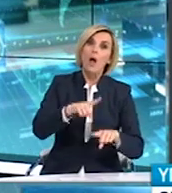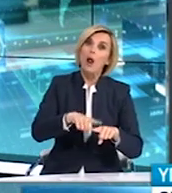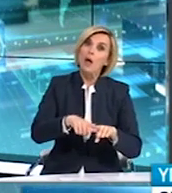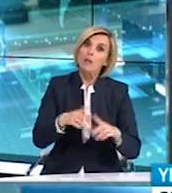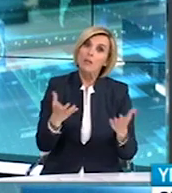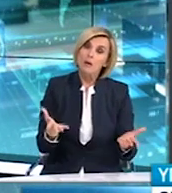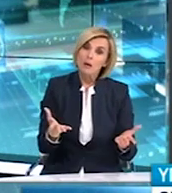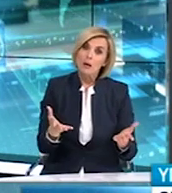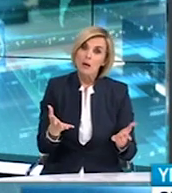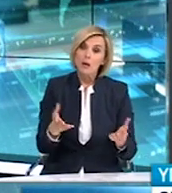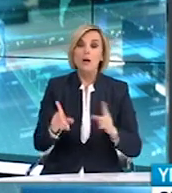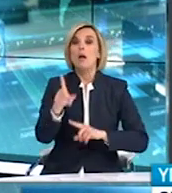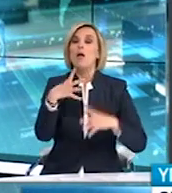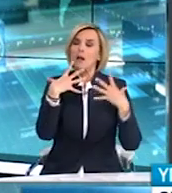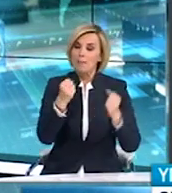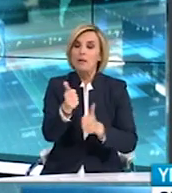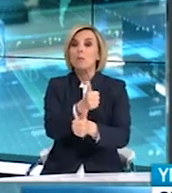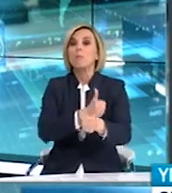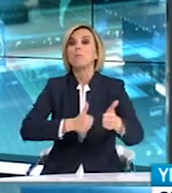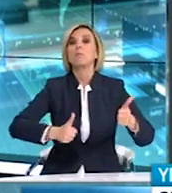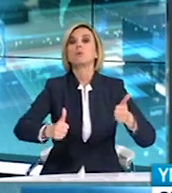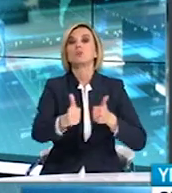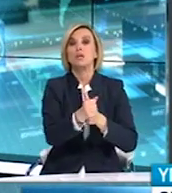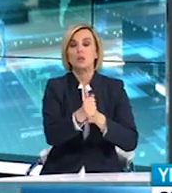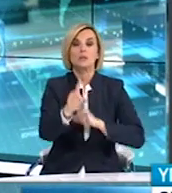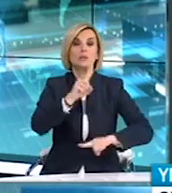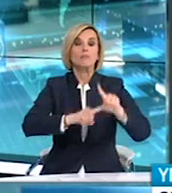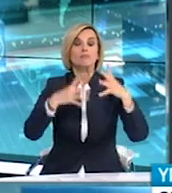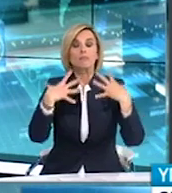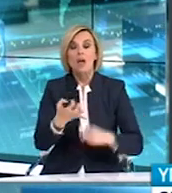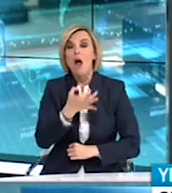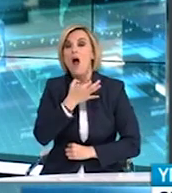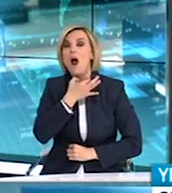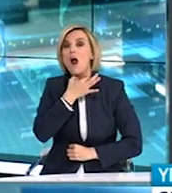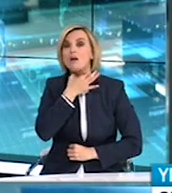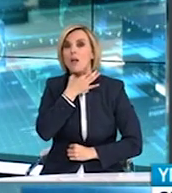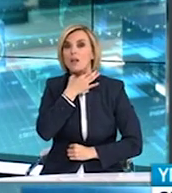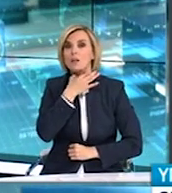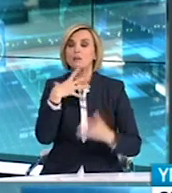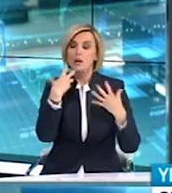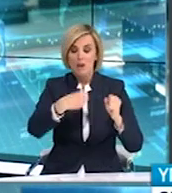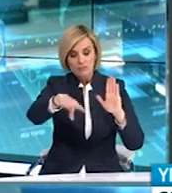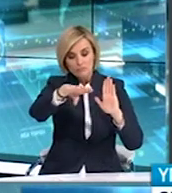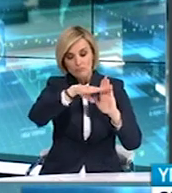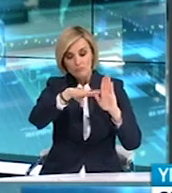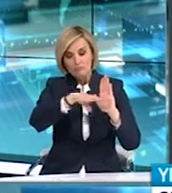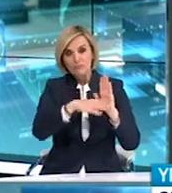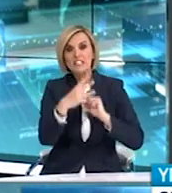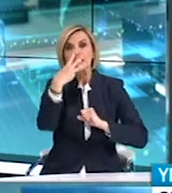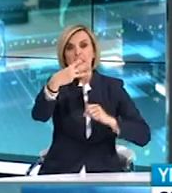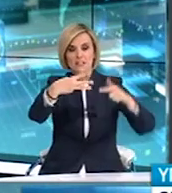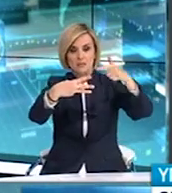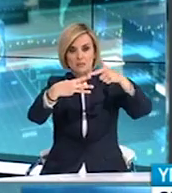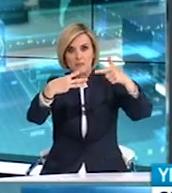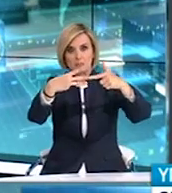Εκείνοι που πραγματικά θα επαναπατριστούν είναι αυτοί που έχουν ανάγκη και είναι κατηγοριοποιημένοι σε τρεις άξονες, σε